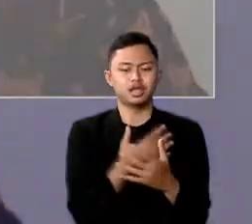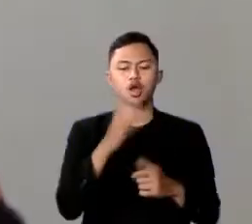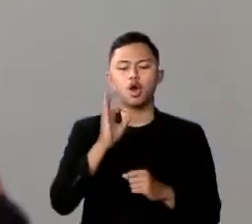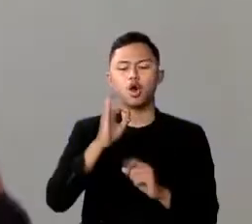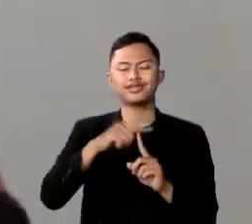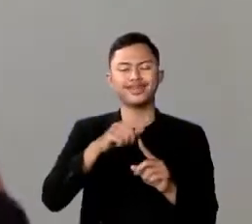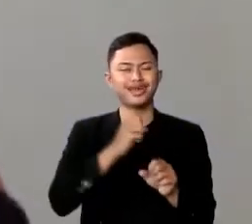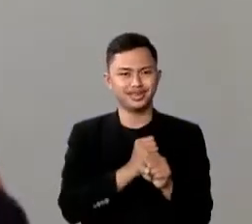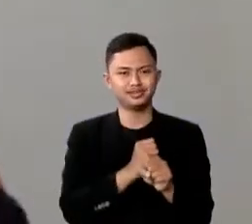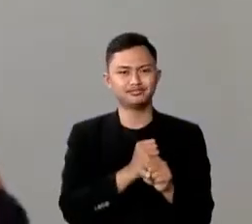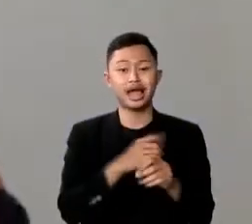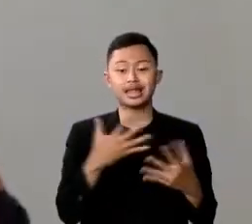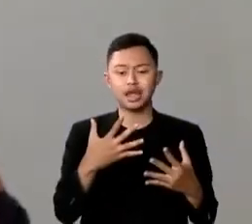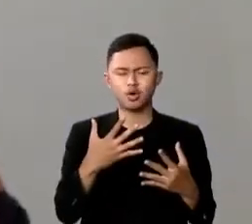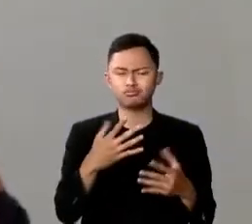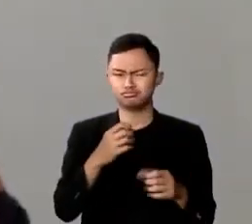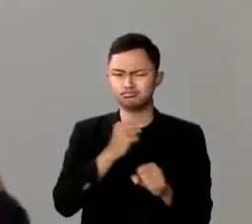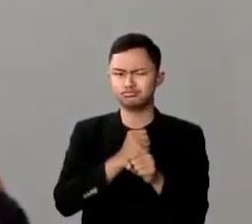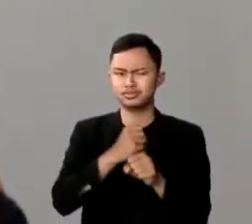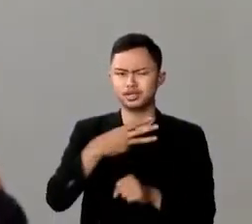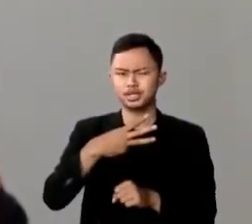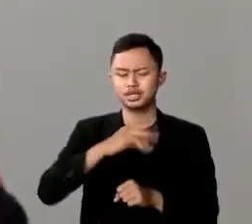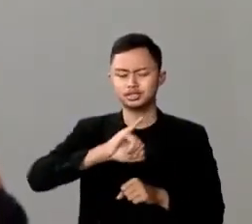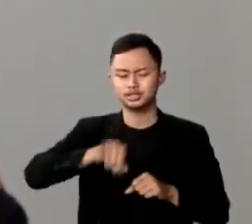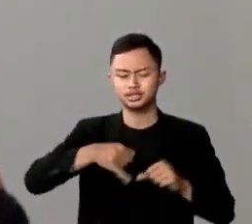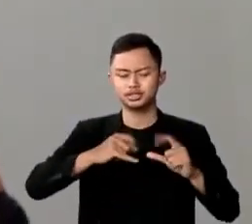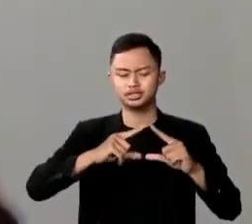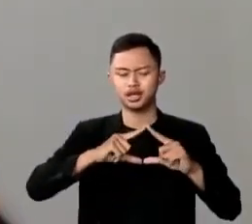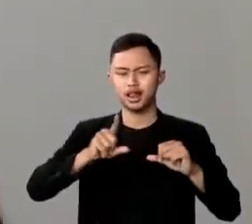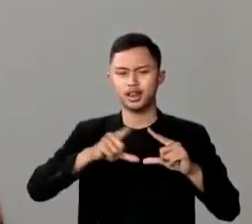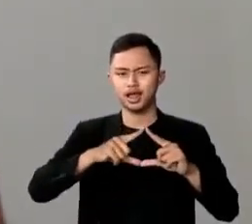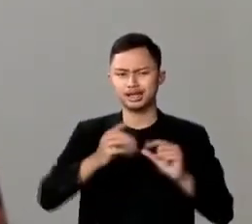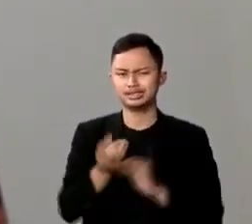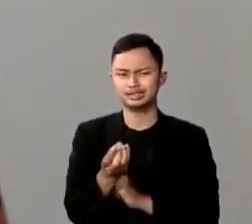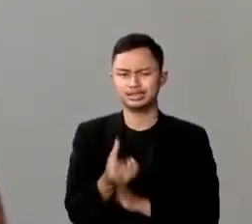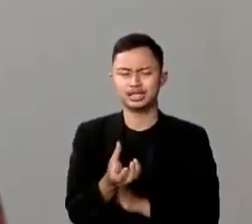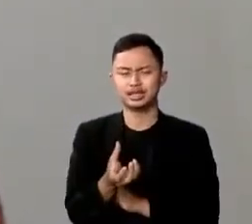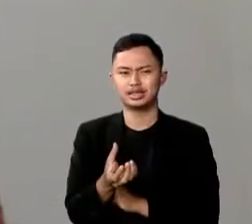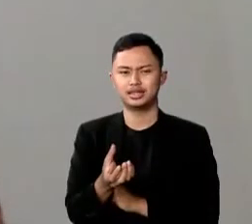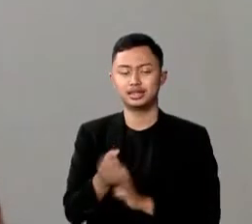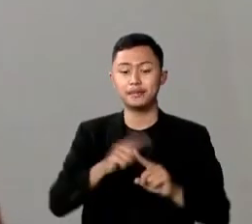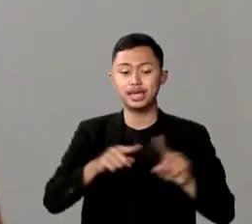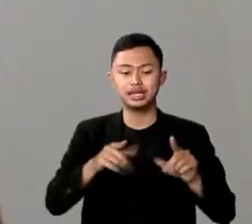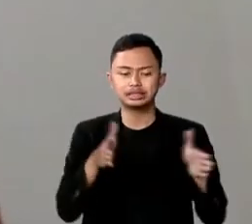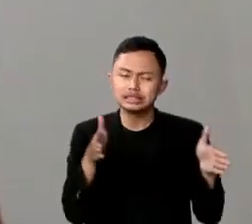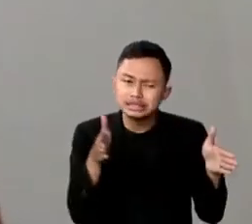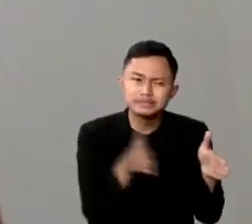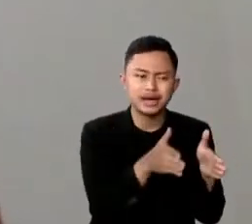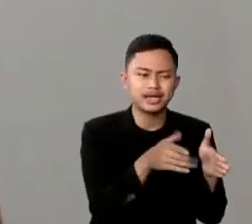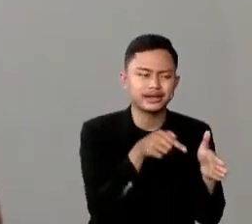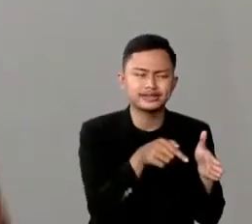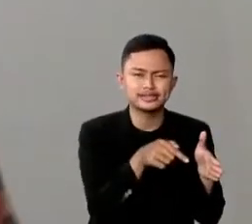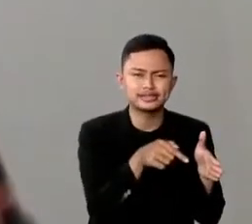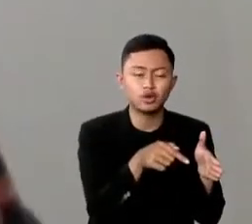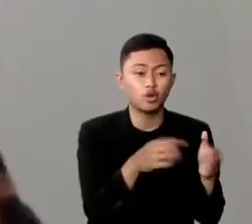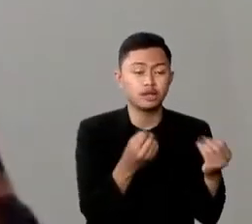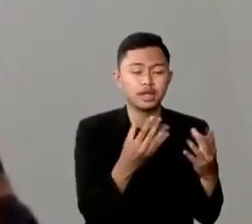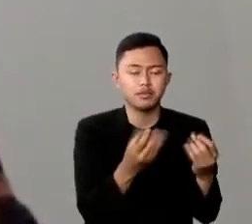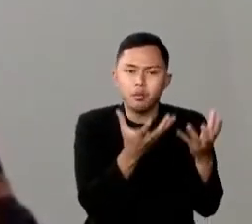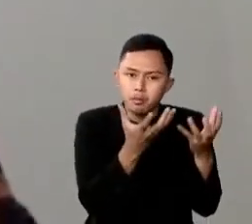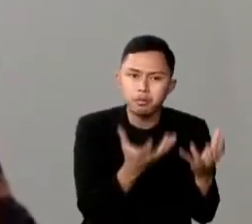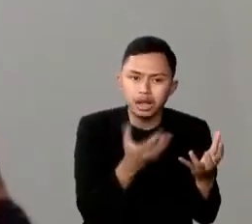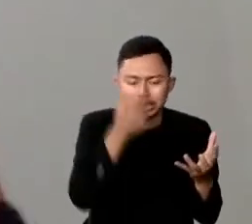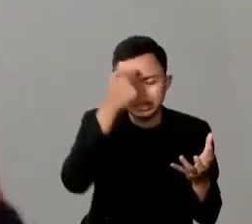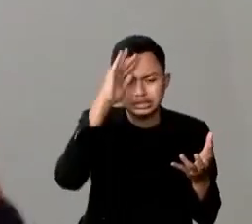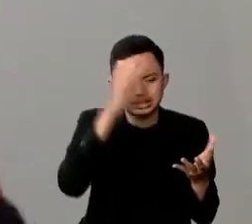tanpa gejala atau gejalanya ringan gitu ya kemudian ada sebagian kecil yang ternyata dia menjadi berat dan butuh